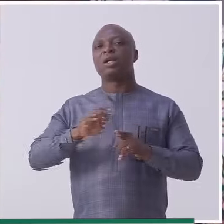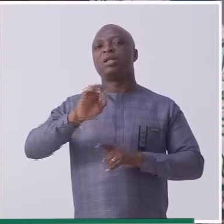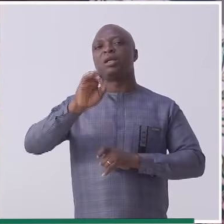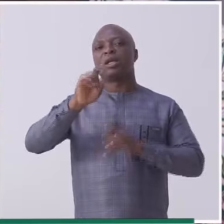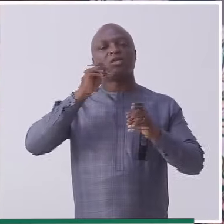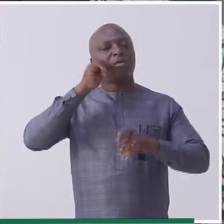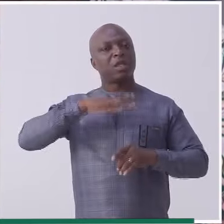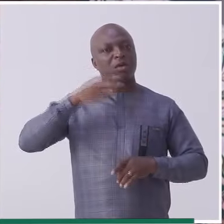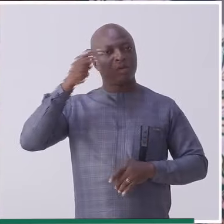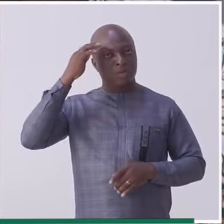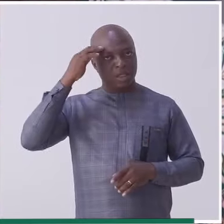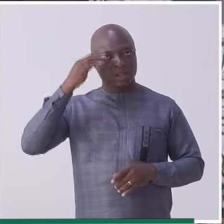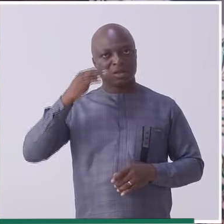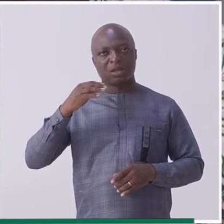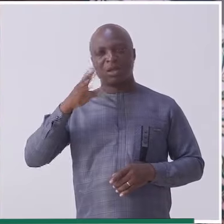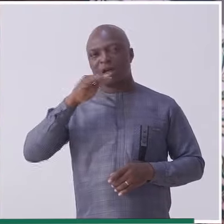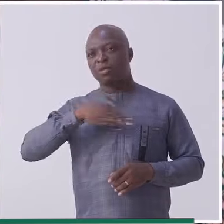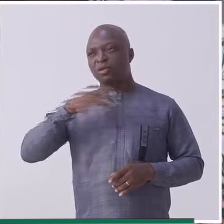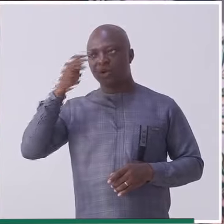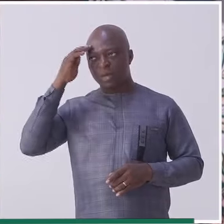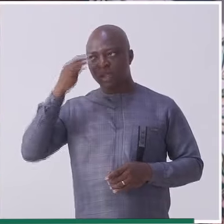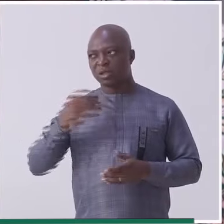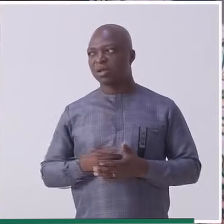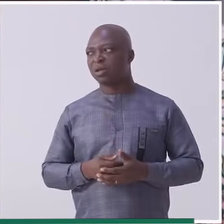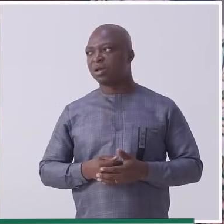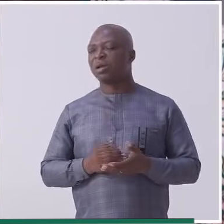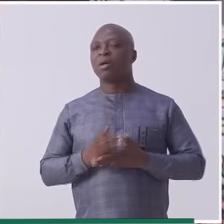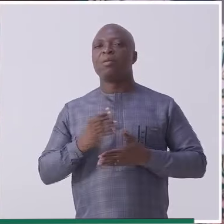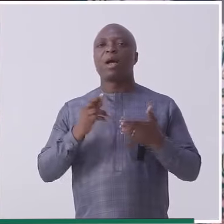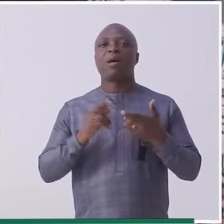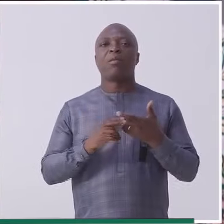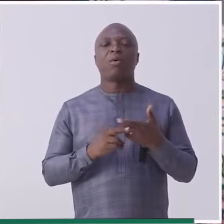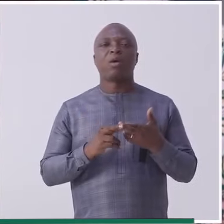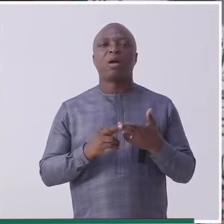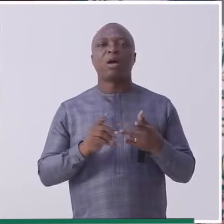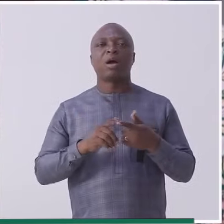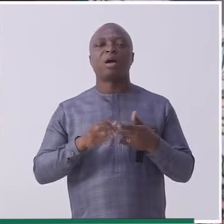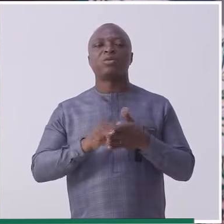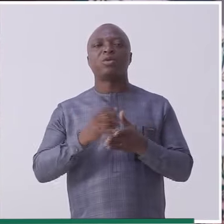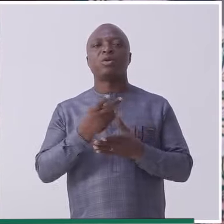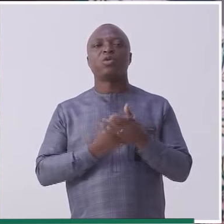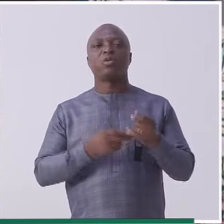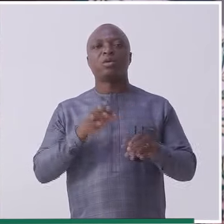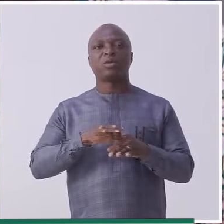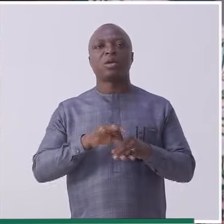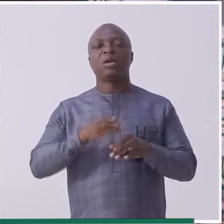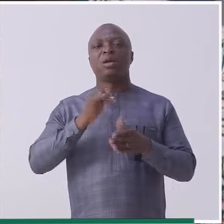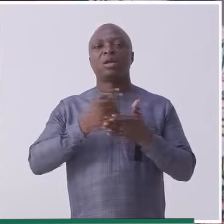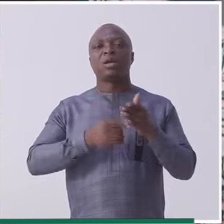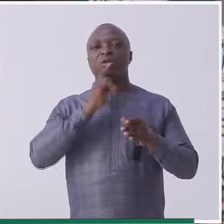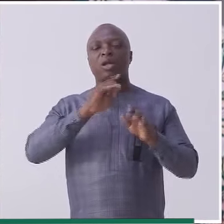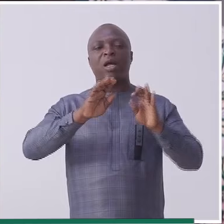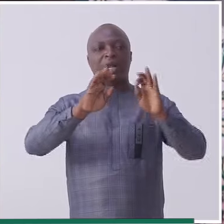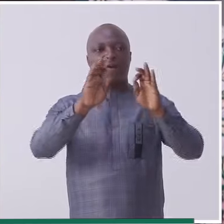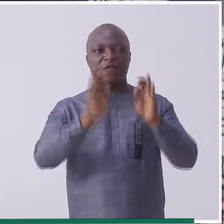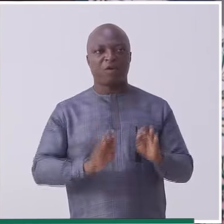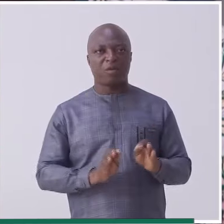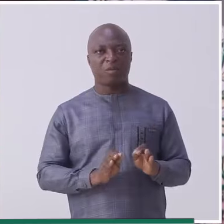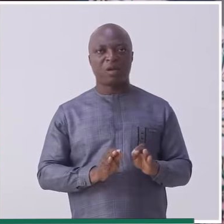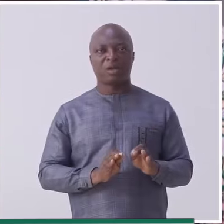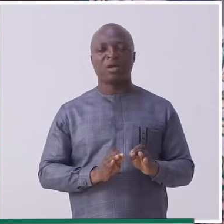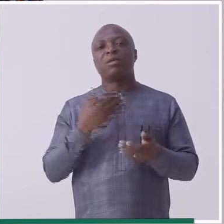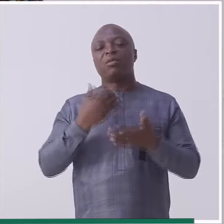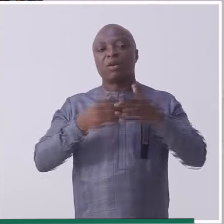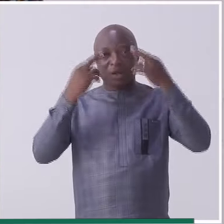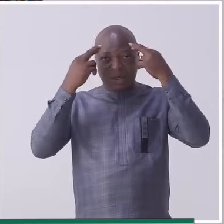préoccupation, Madame la ministre et Monsieur le ministre, est par rapport à ce double scrutin, quelle sera la forme du bulletin de